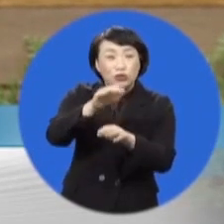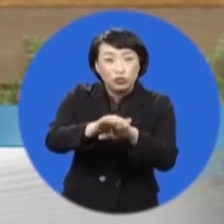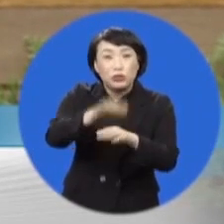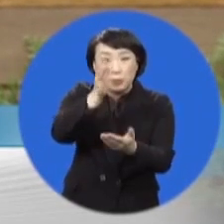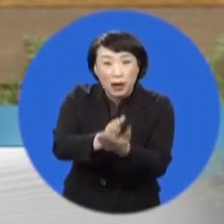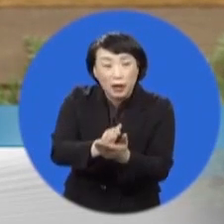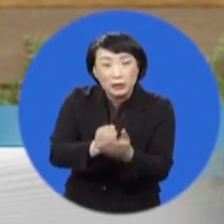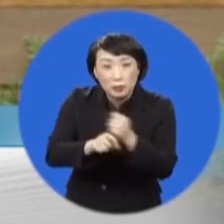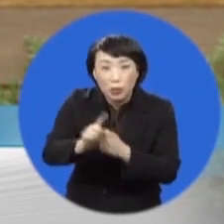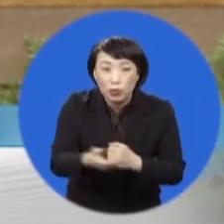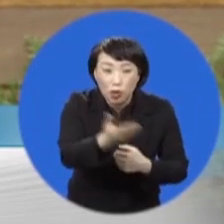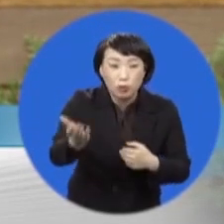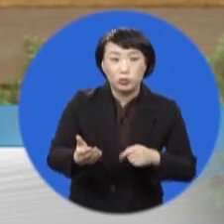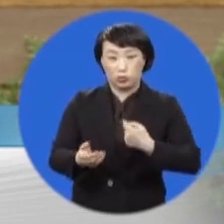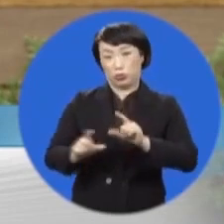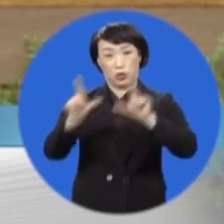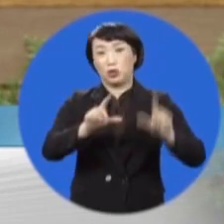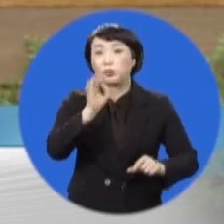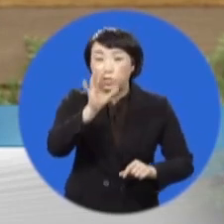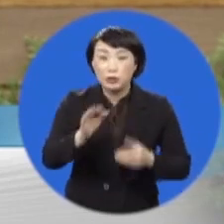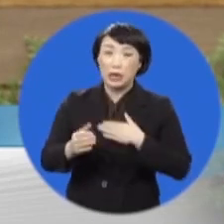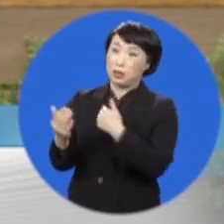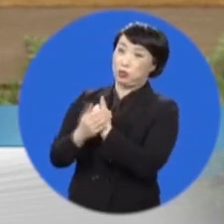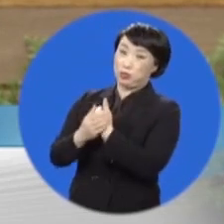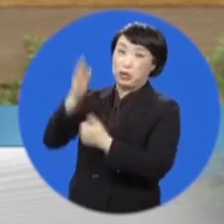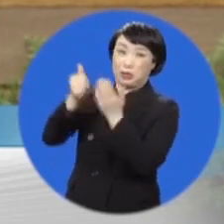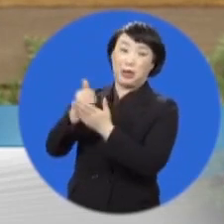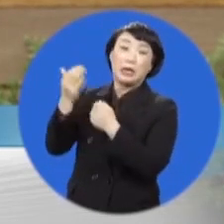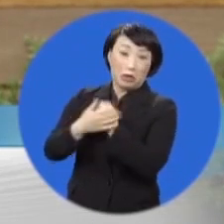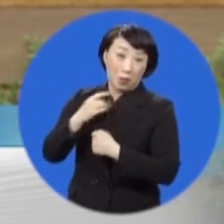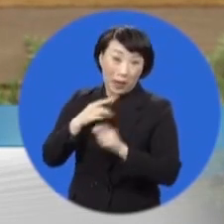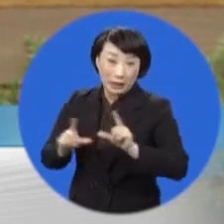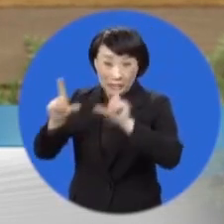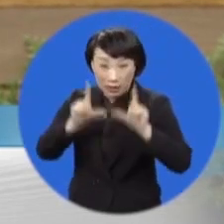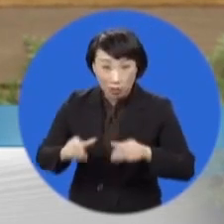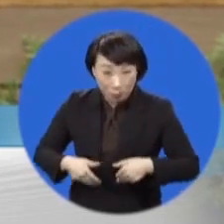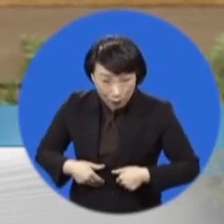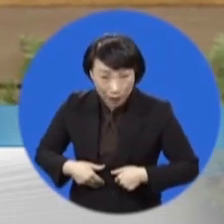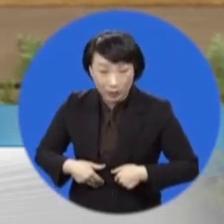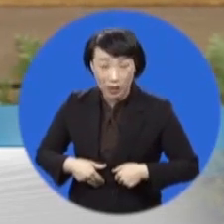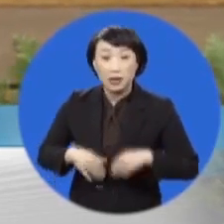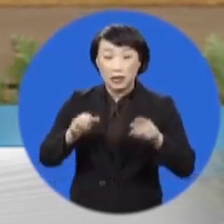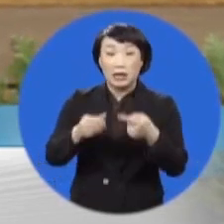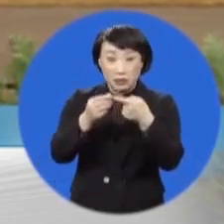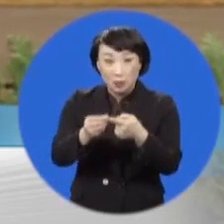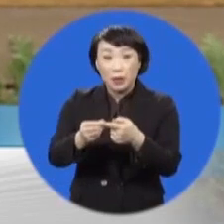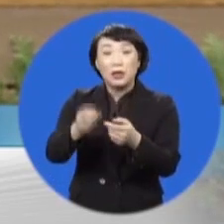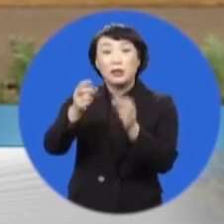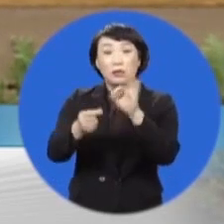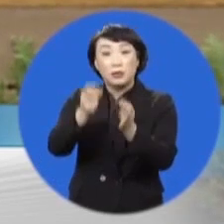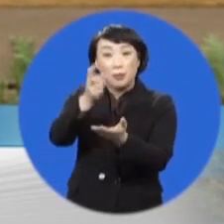너는 수 수도 살 수 없으니 너를 도우실 하나님의 은혜로 차려야 돼 최인 계명이